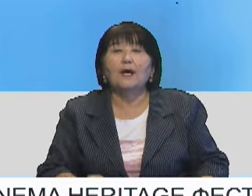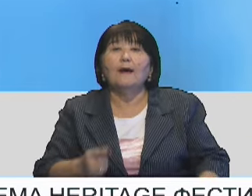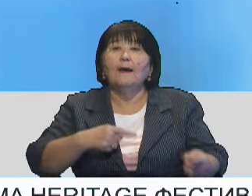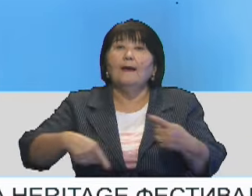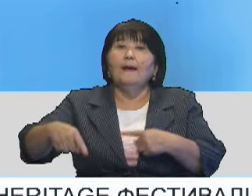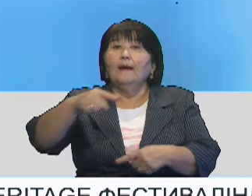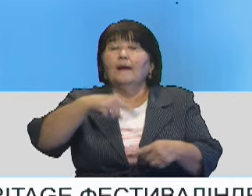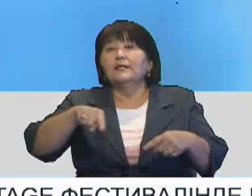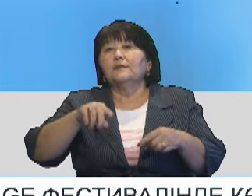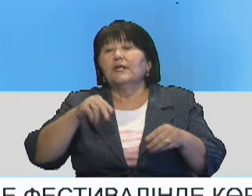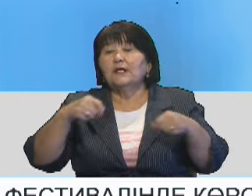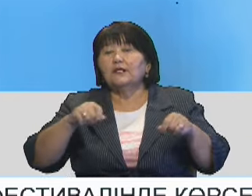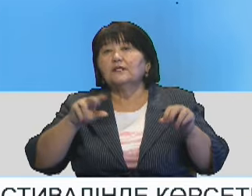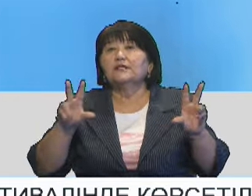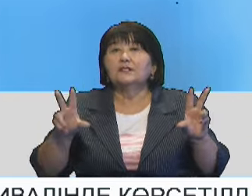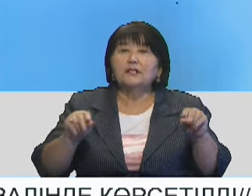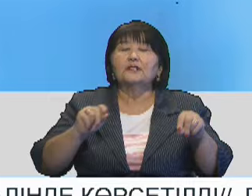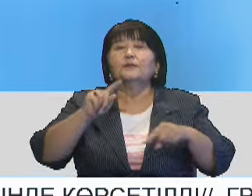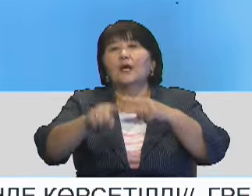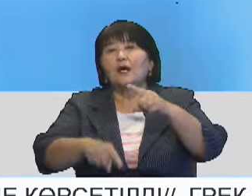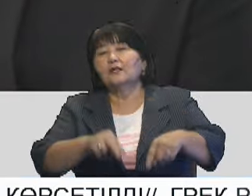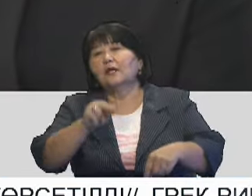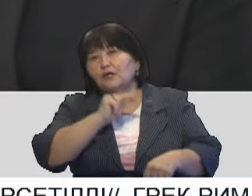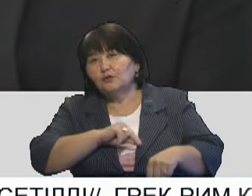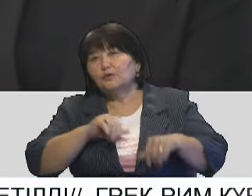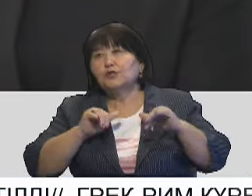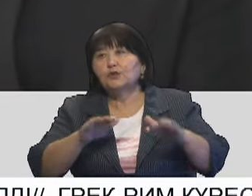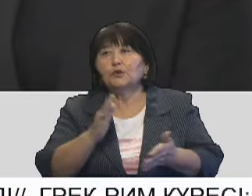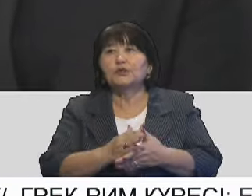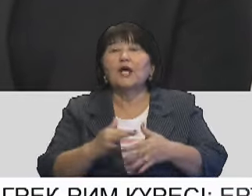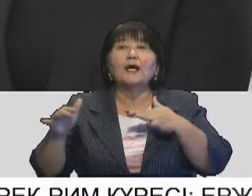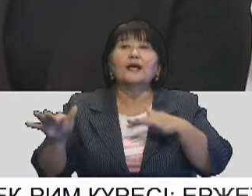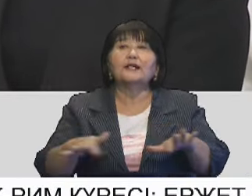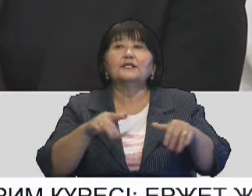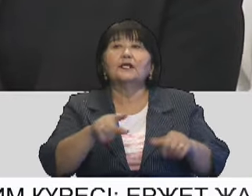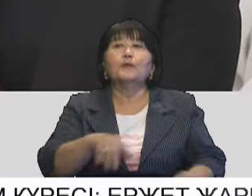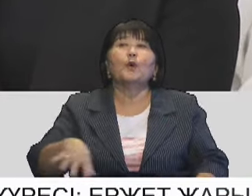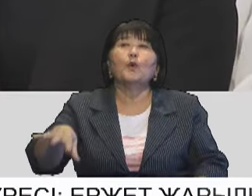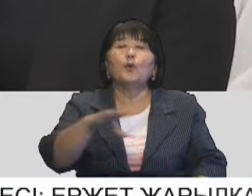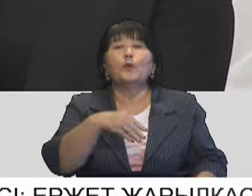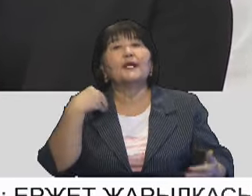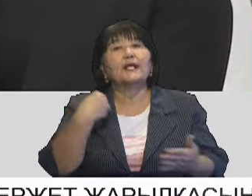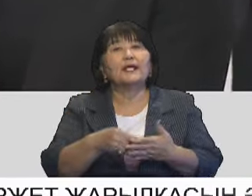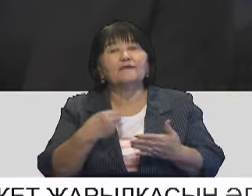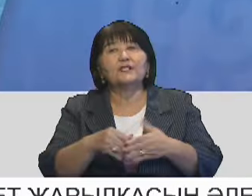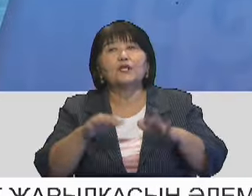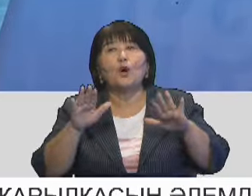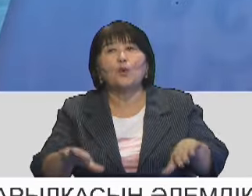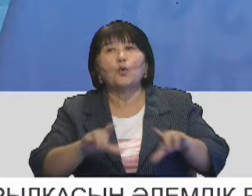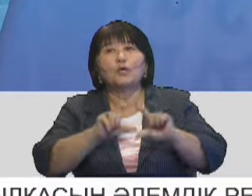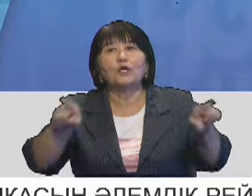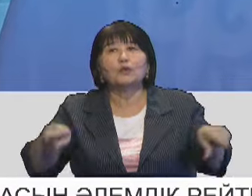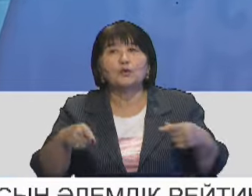Кәсіптеріңіз сәтті болсын, оңынан болсын, ары қарай жүргізіңіздер. Шара барысында өңірлік инвестициялық орталықты